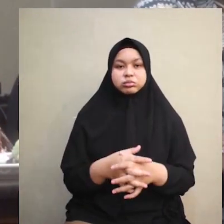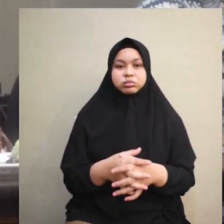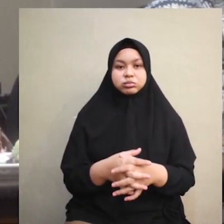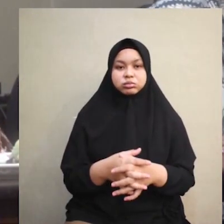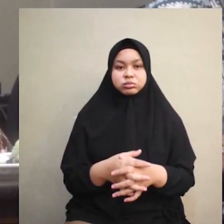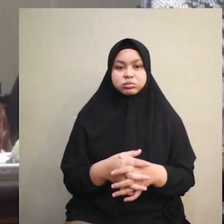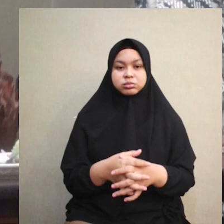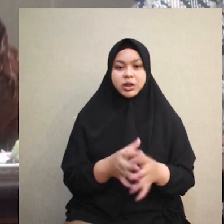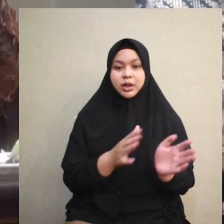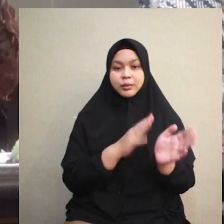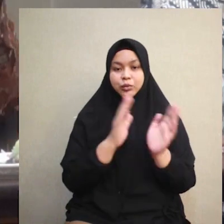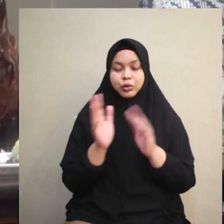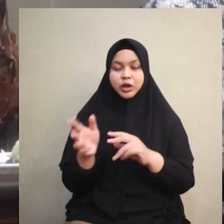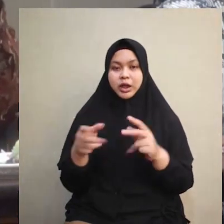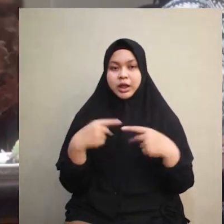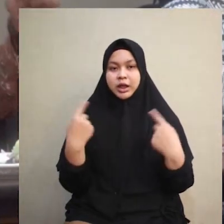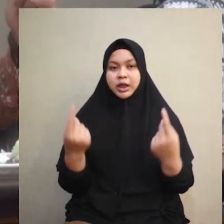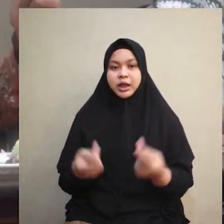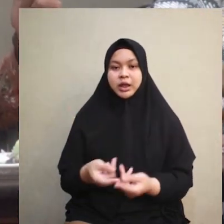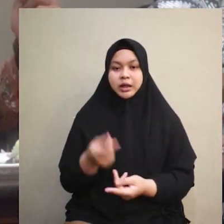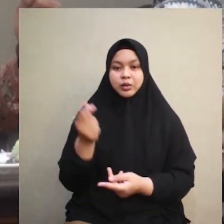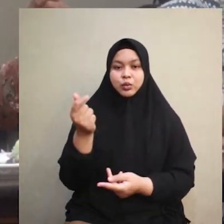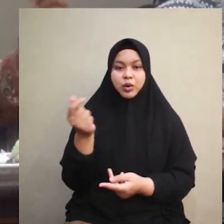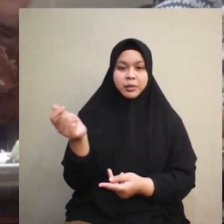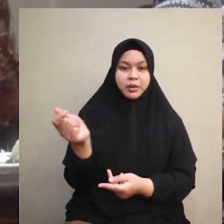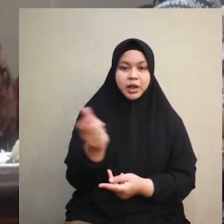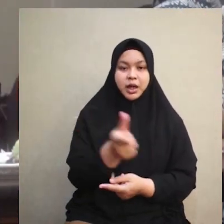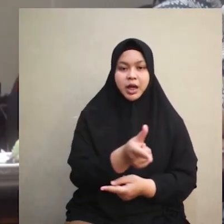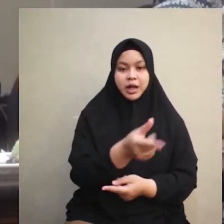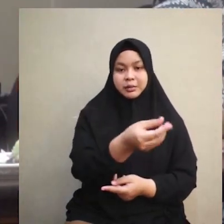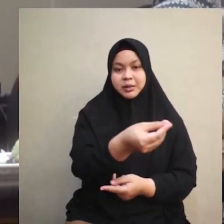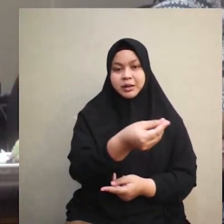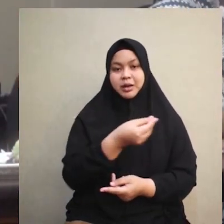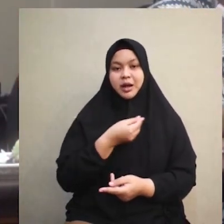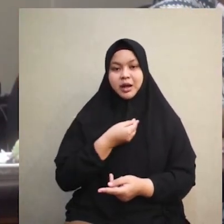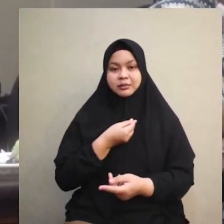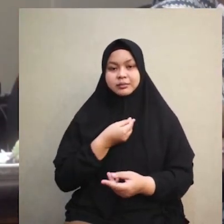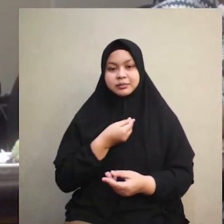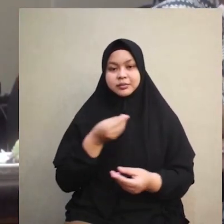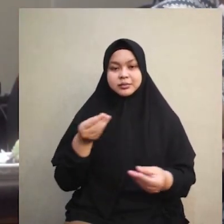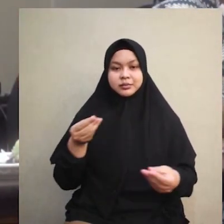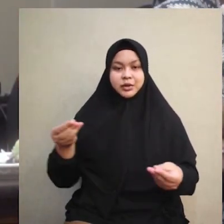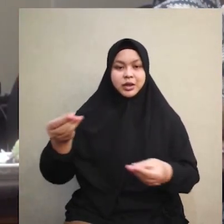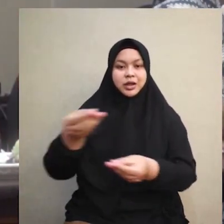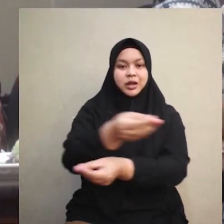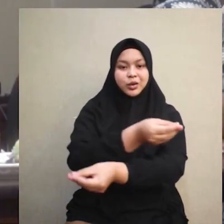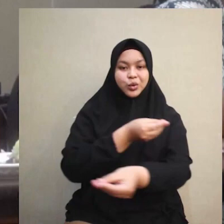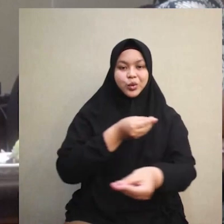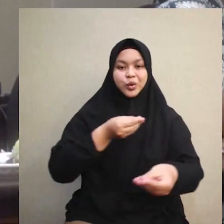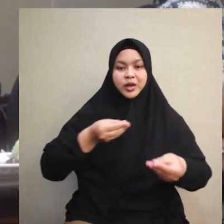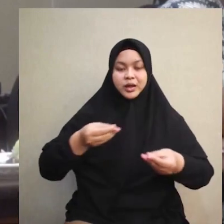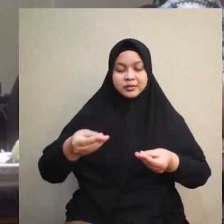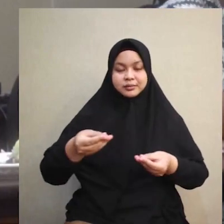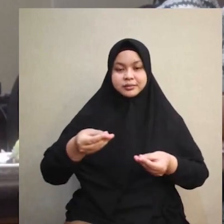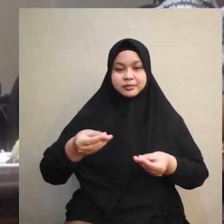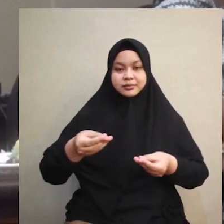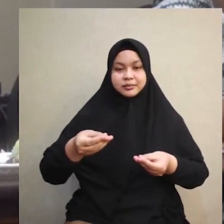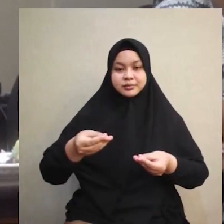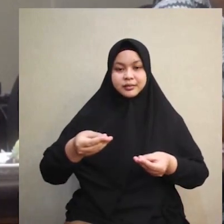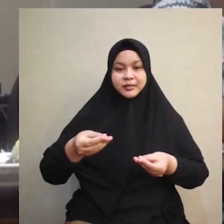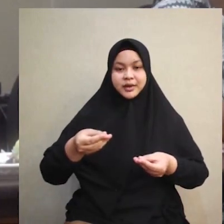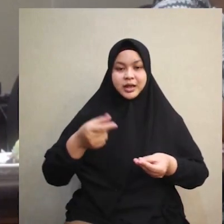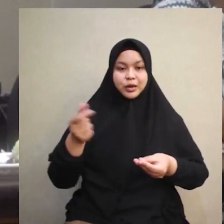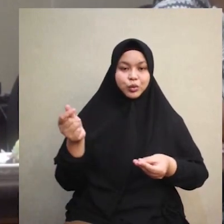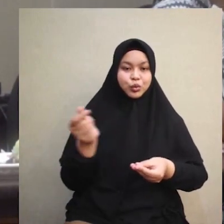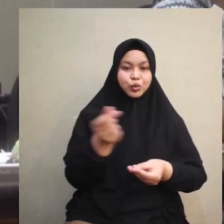kemudian kita kita berikan uang kita terima barangnya barang itu jadi hak kita kan